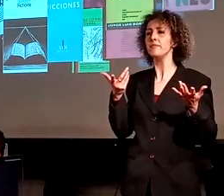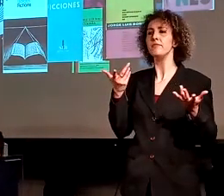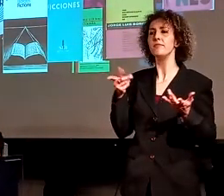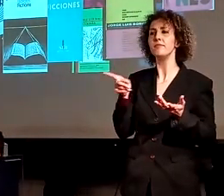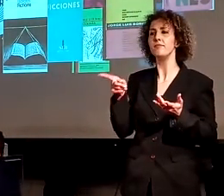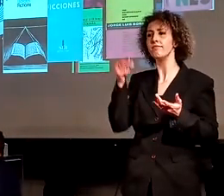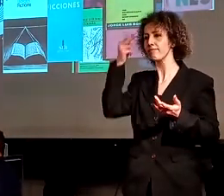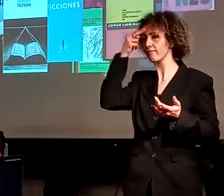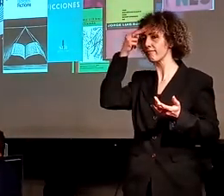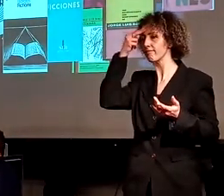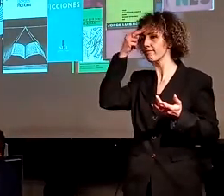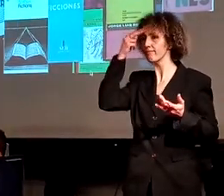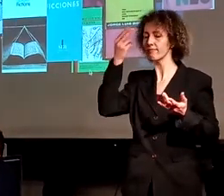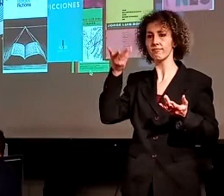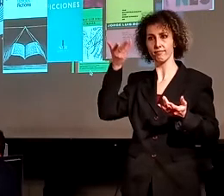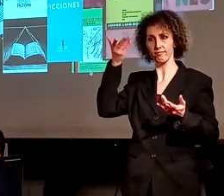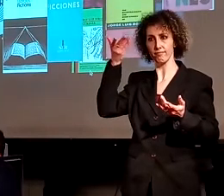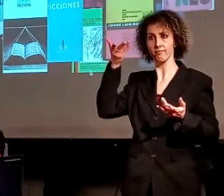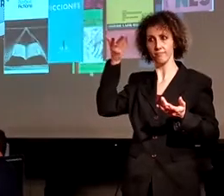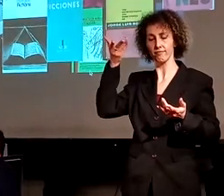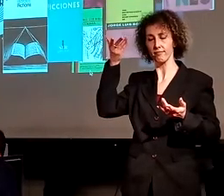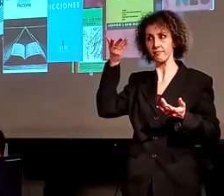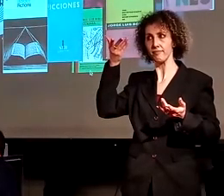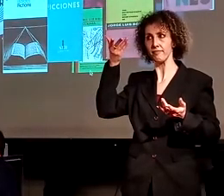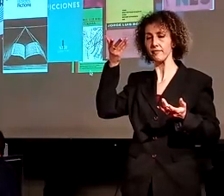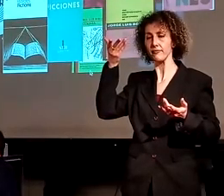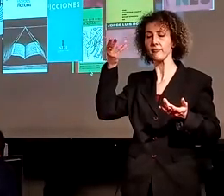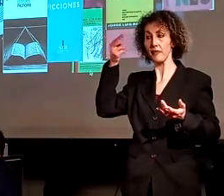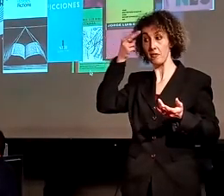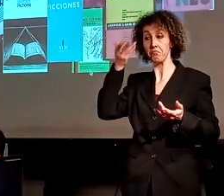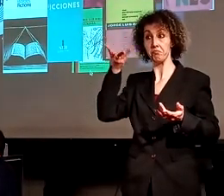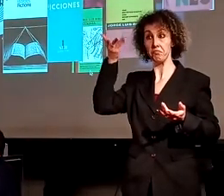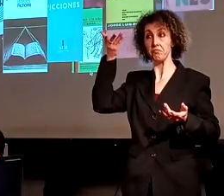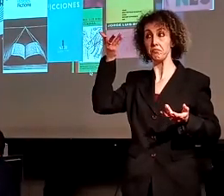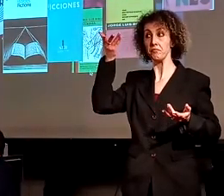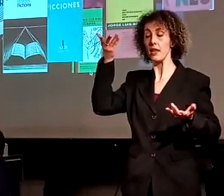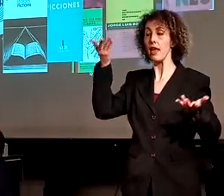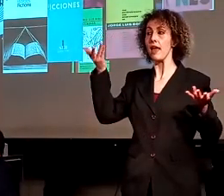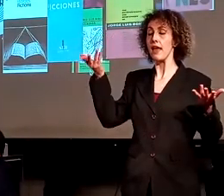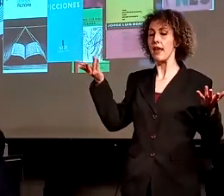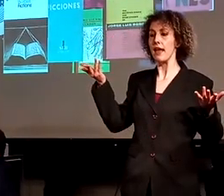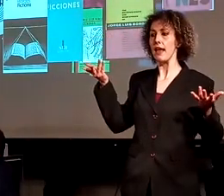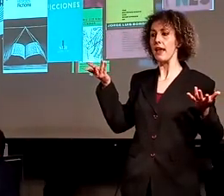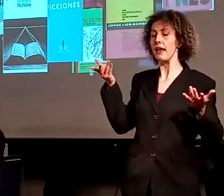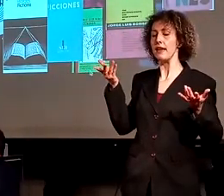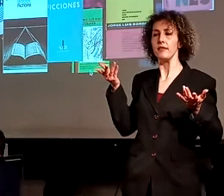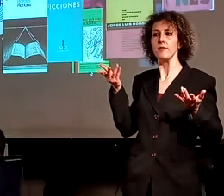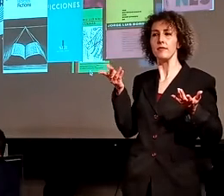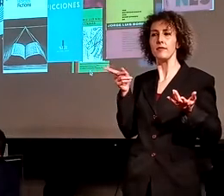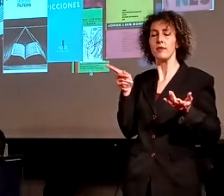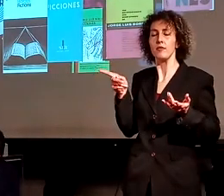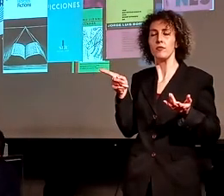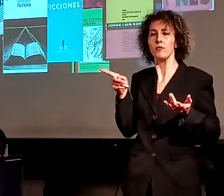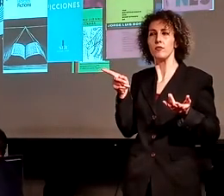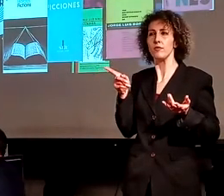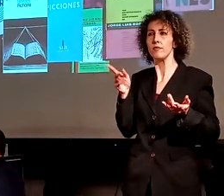e e che fa capire come sa come estremamente debilitante